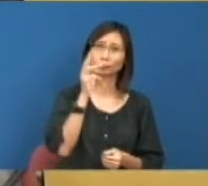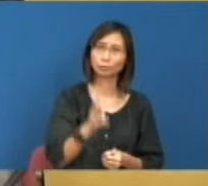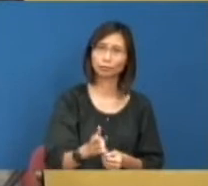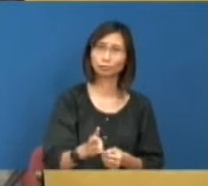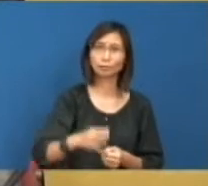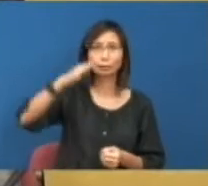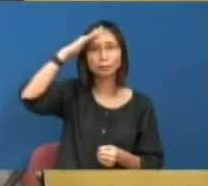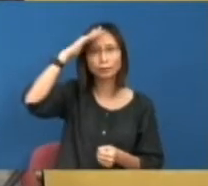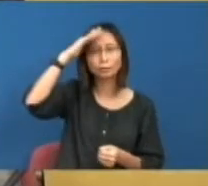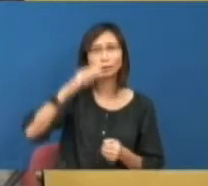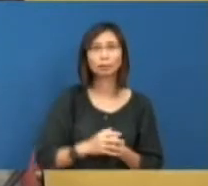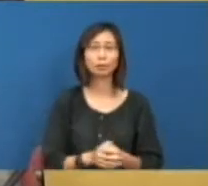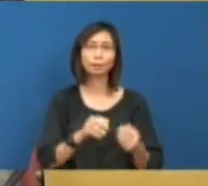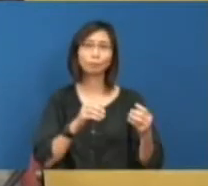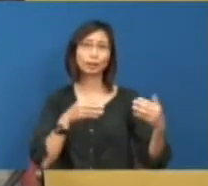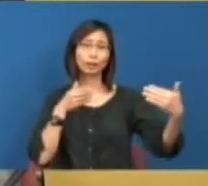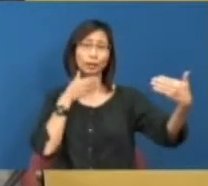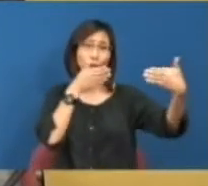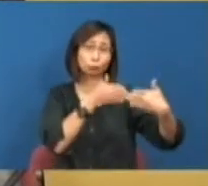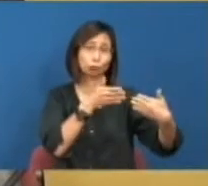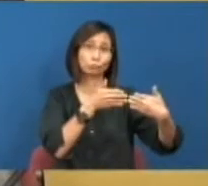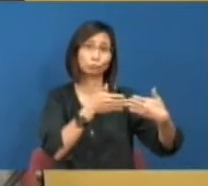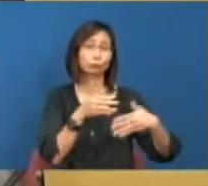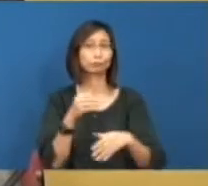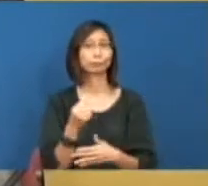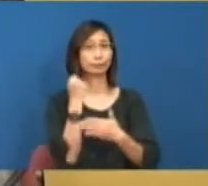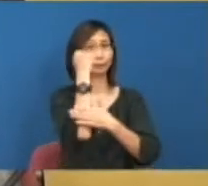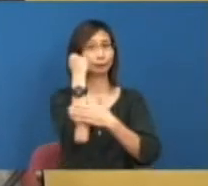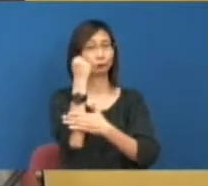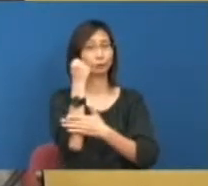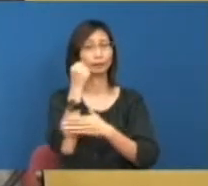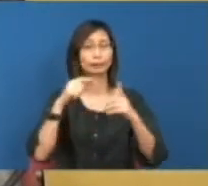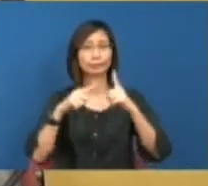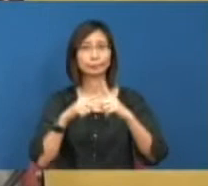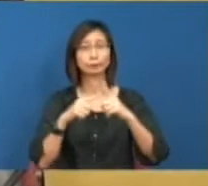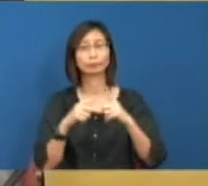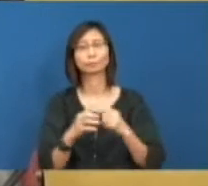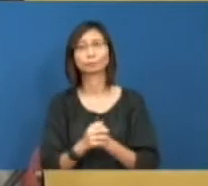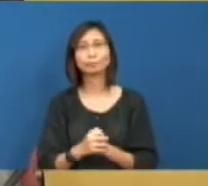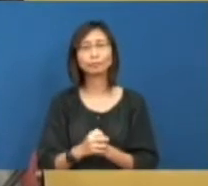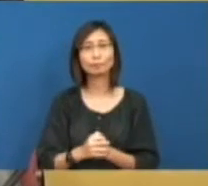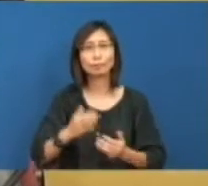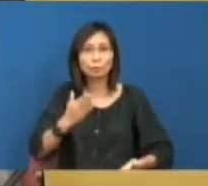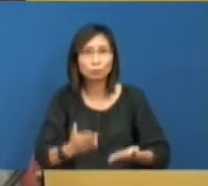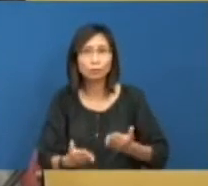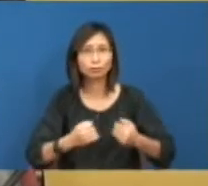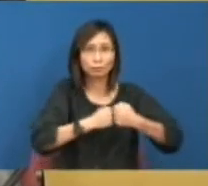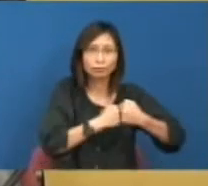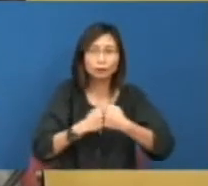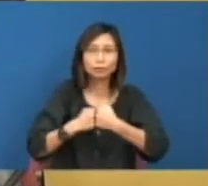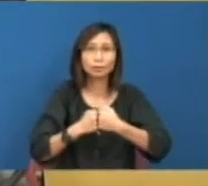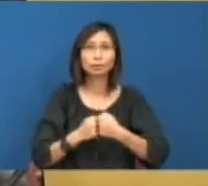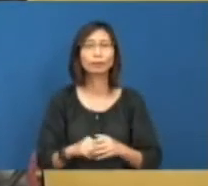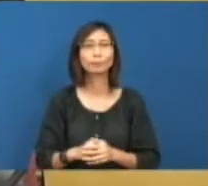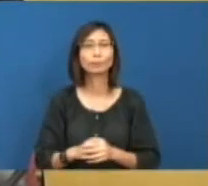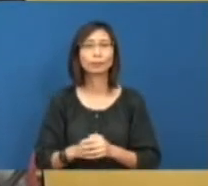然你對付一啲原本都已經係準備和平示威嘅示威者，即使佢哋有掙扎或者反抗，亦都係可